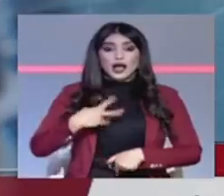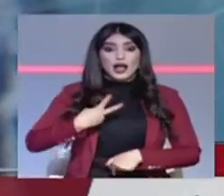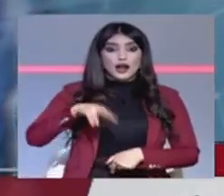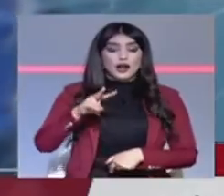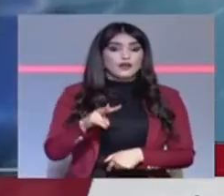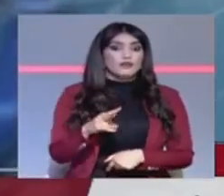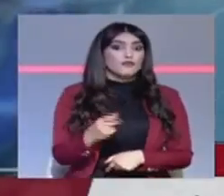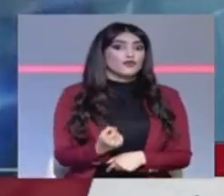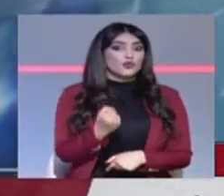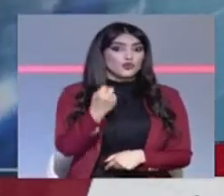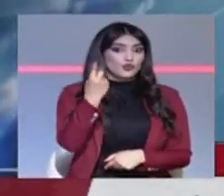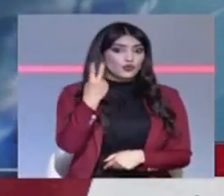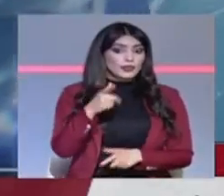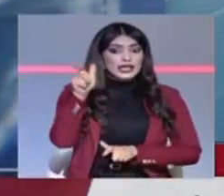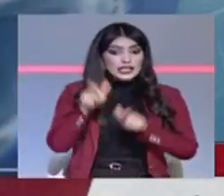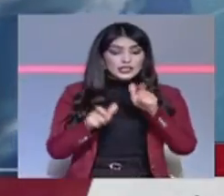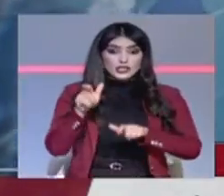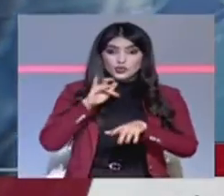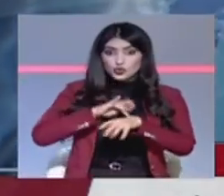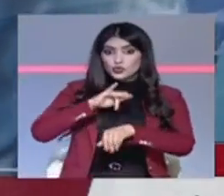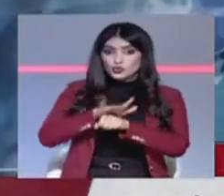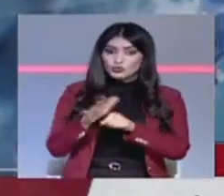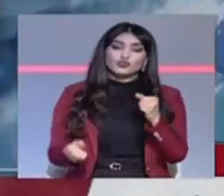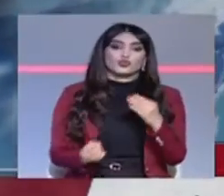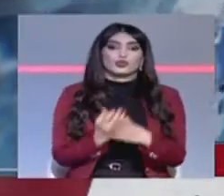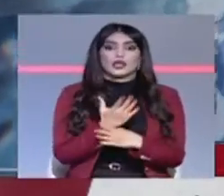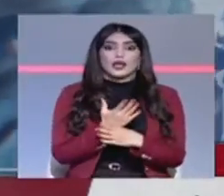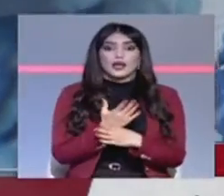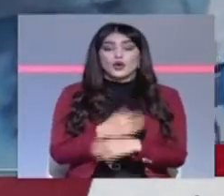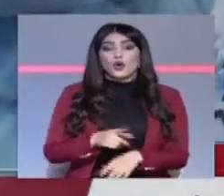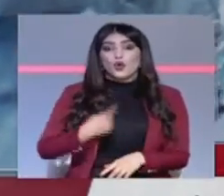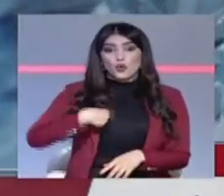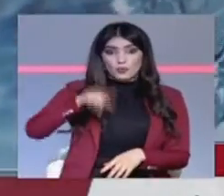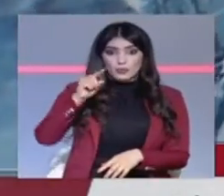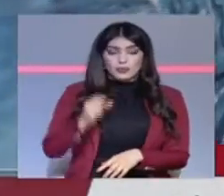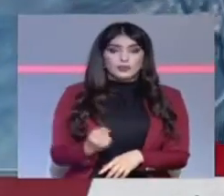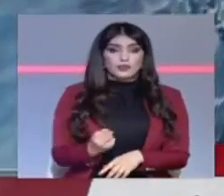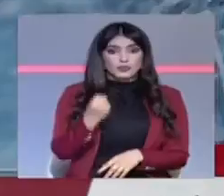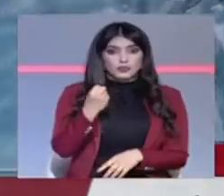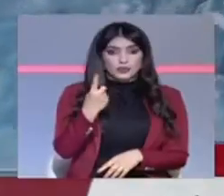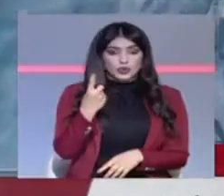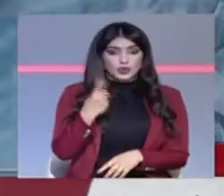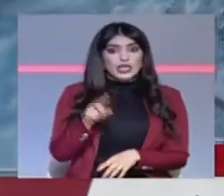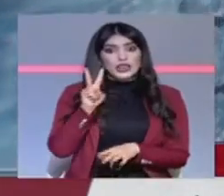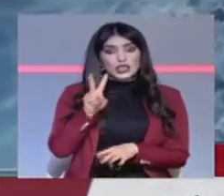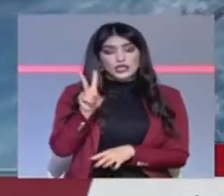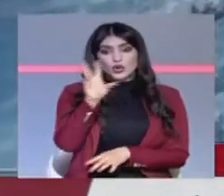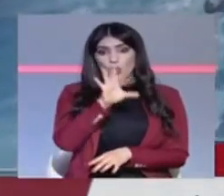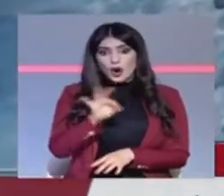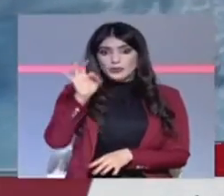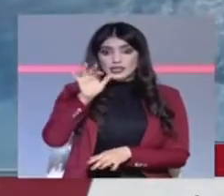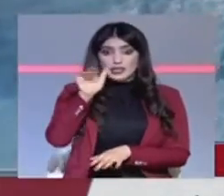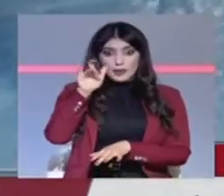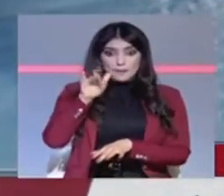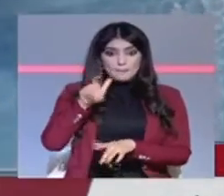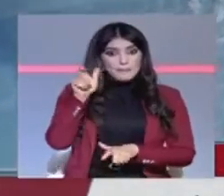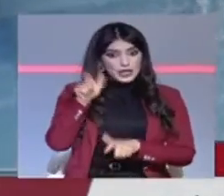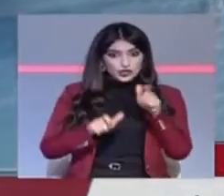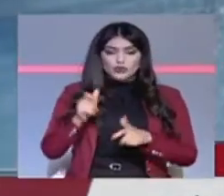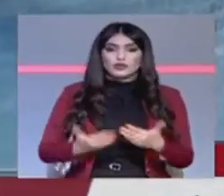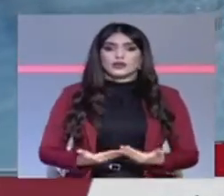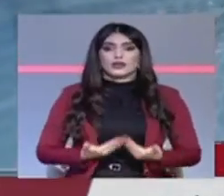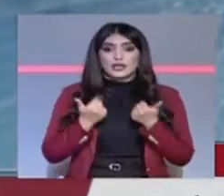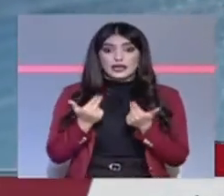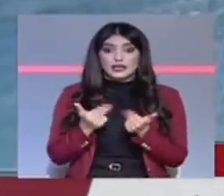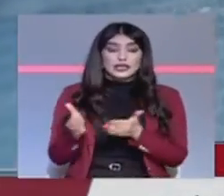وسبعين حاله اصابه جديده بالفيروس مقابل الف ومائه واثنتين وخمسين حاله الشفاء وتم